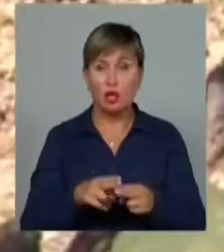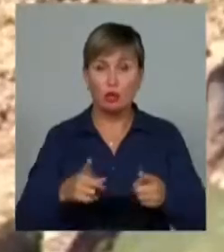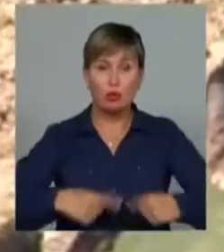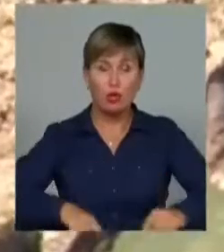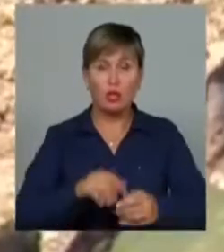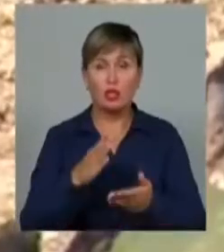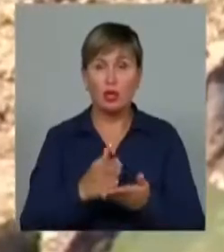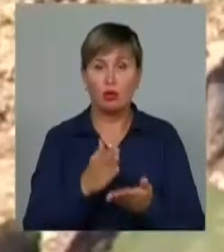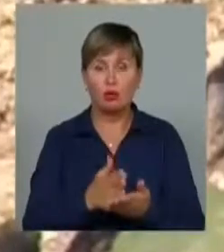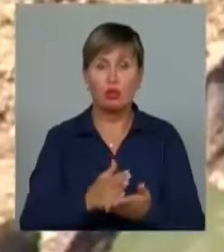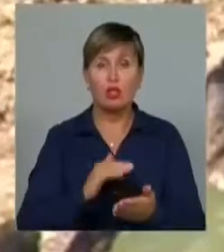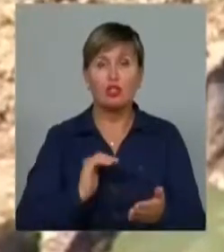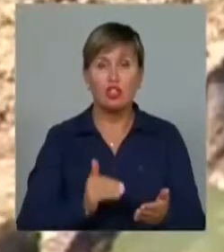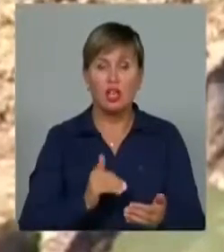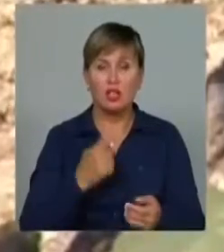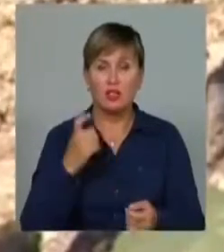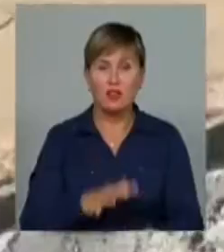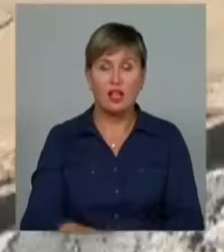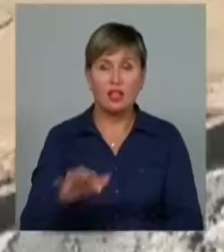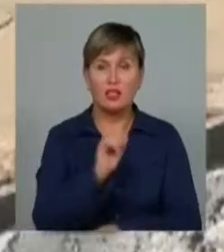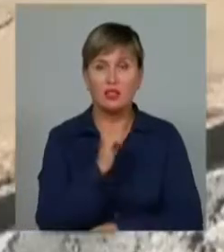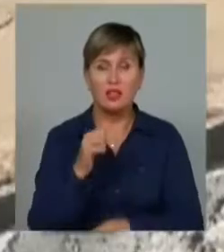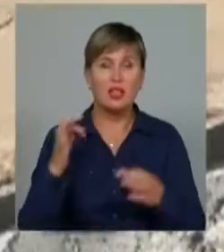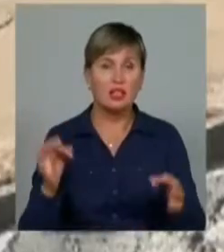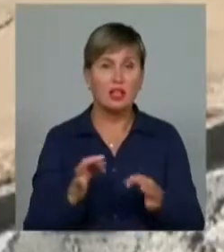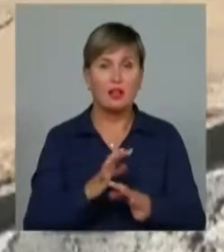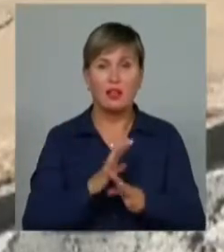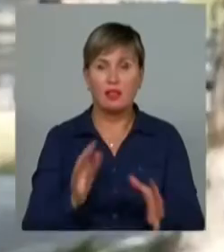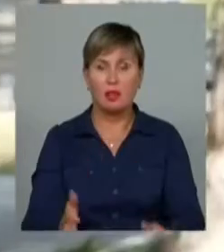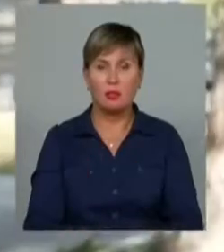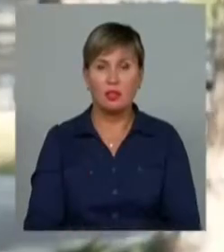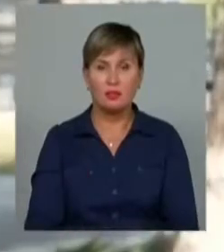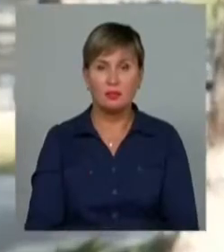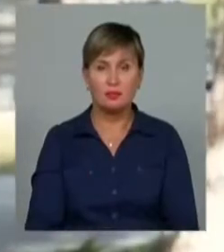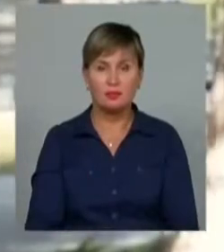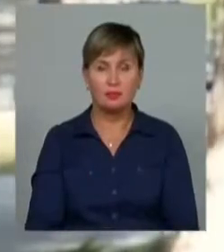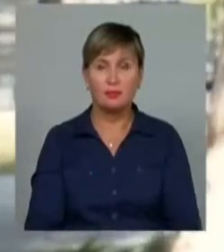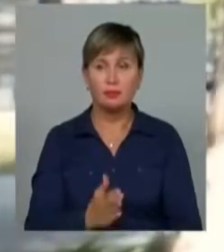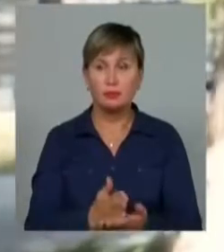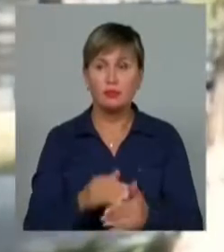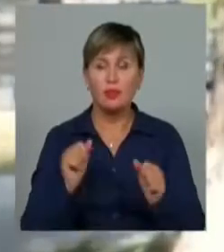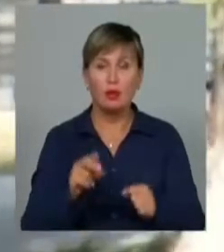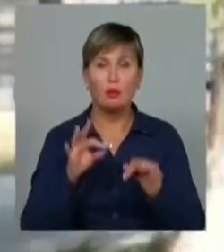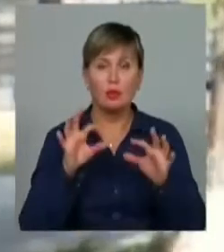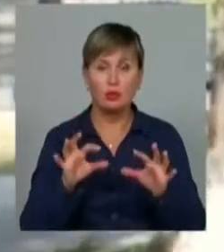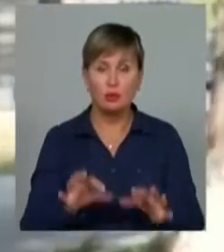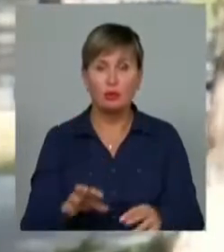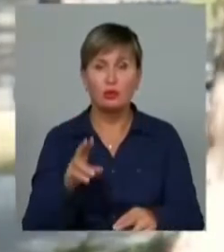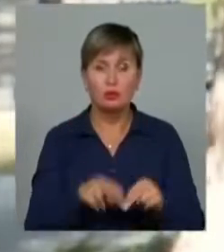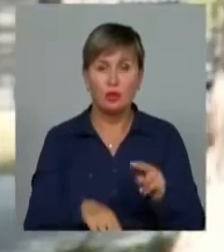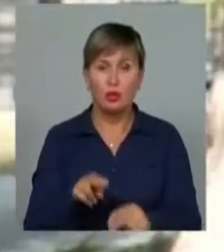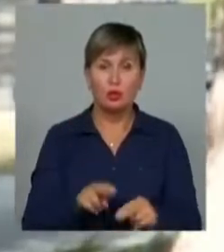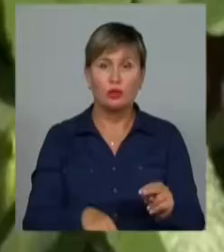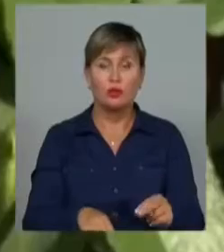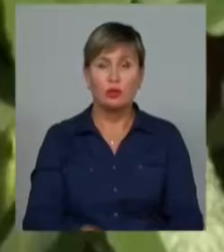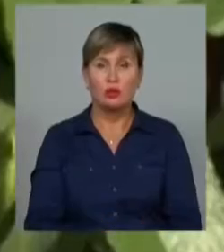участок находится в частном владении, а сквера здесь никогда не было. Смотрите, имеет право по закону проектировать что-либо, строить. Так